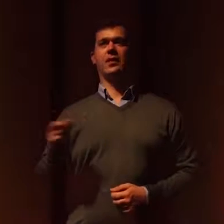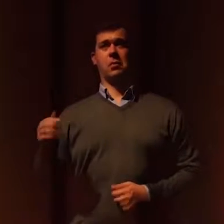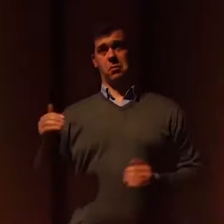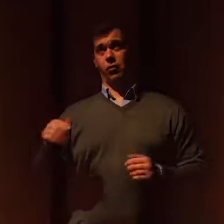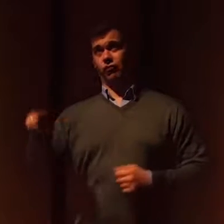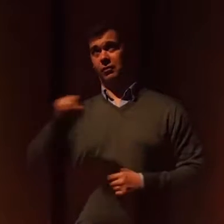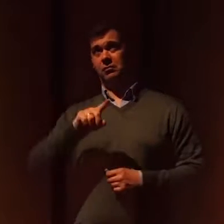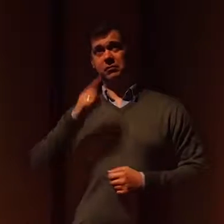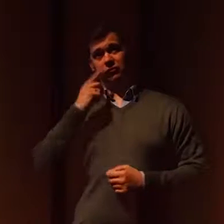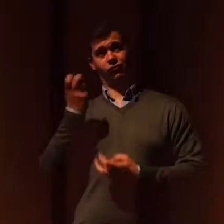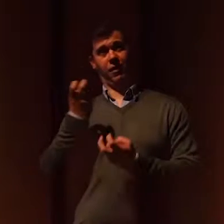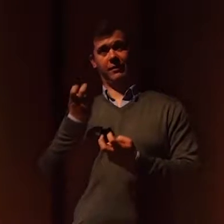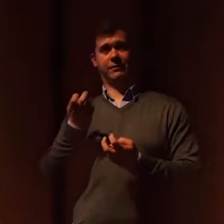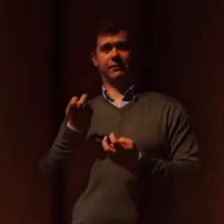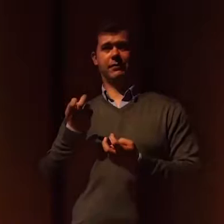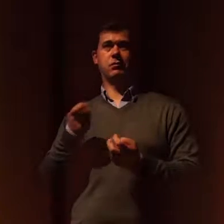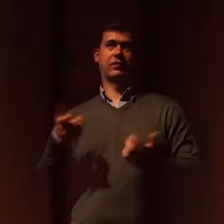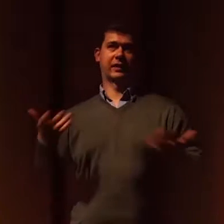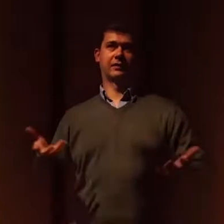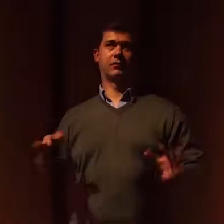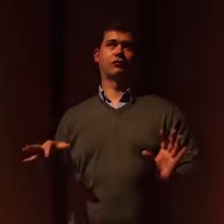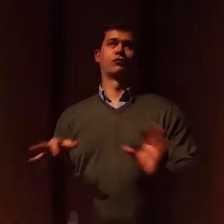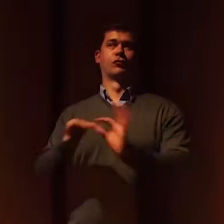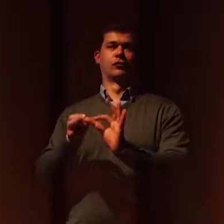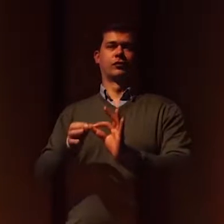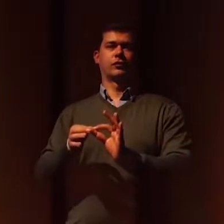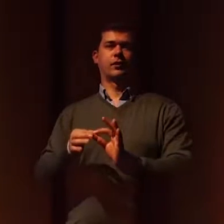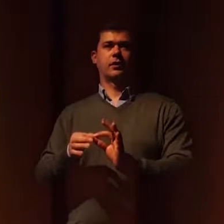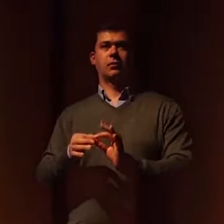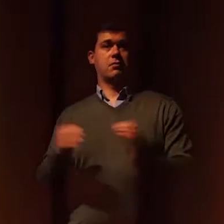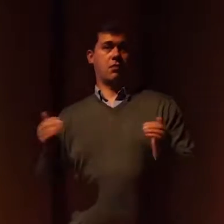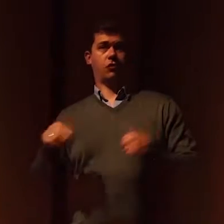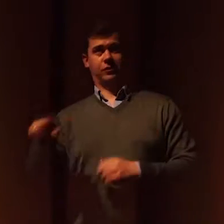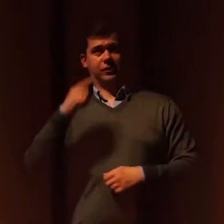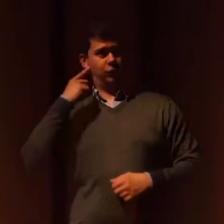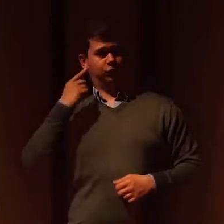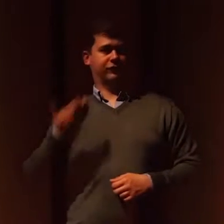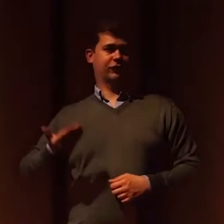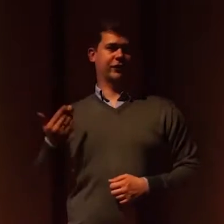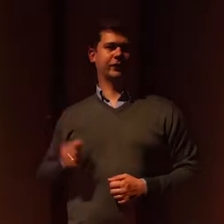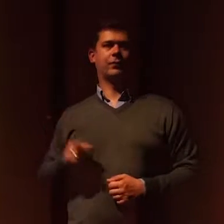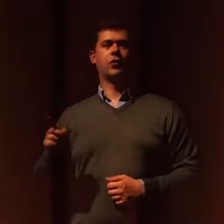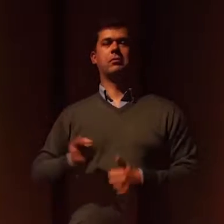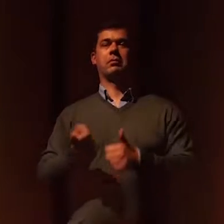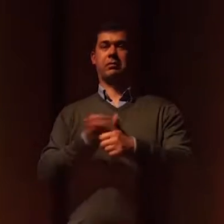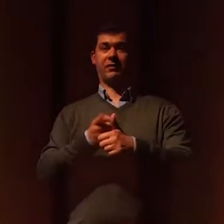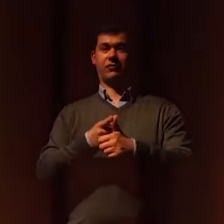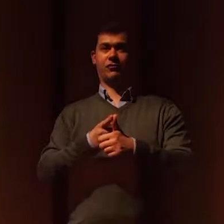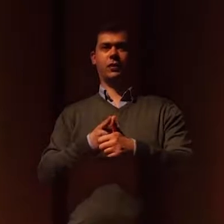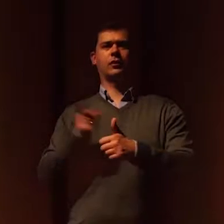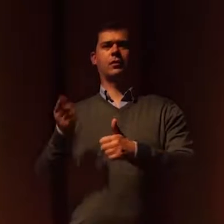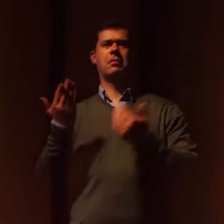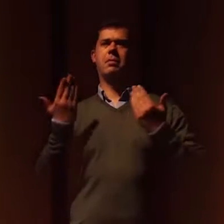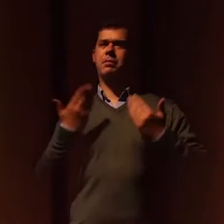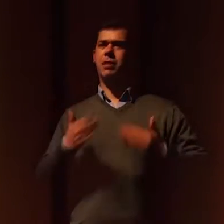może będą chcieli po nie sięgnąć nie wiem czy już o nich Słyszeliście Pierwsza z nich to jest taka